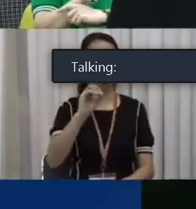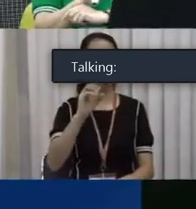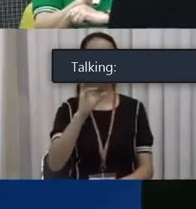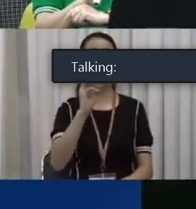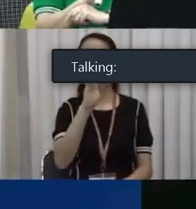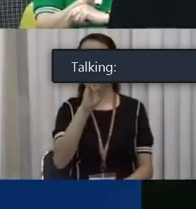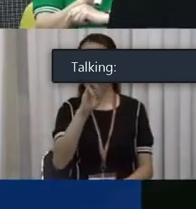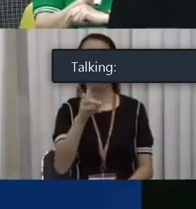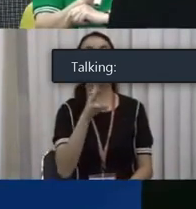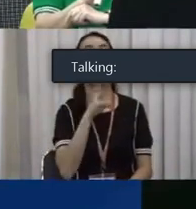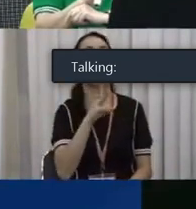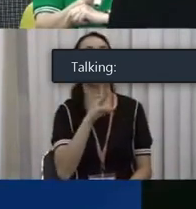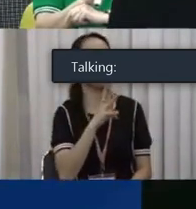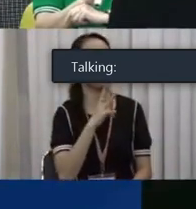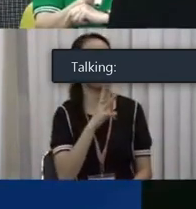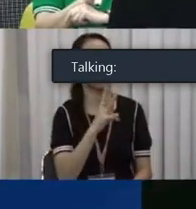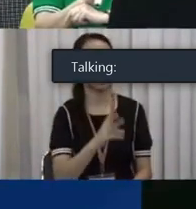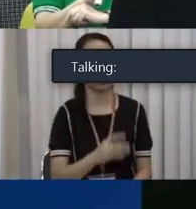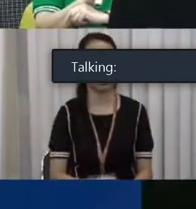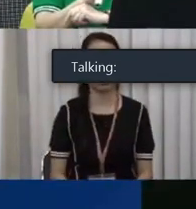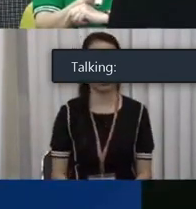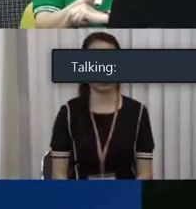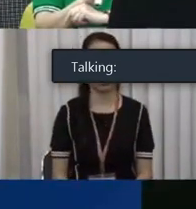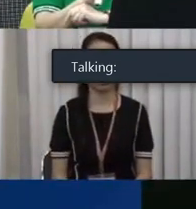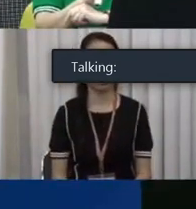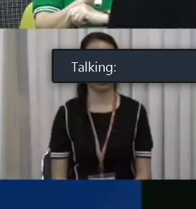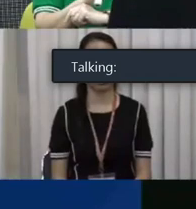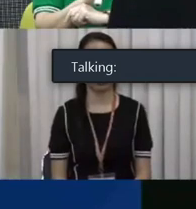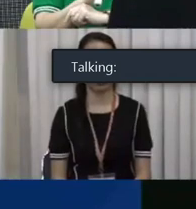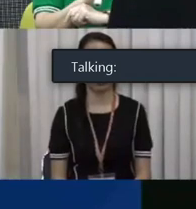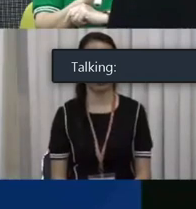water. Then, unsa man ni?